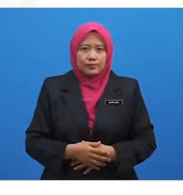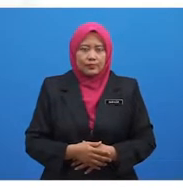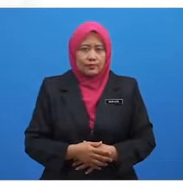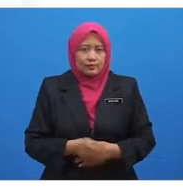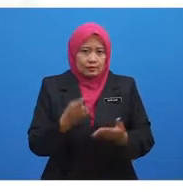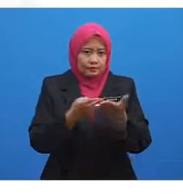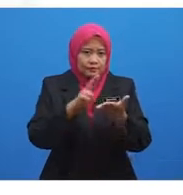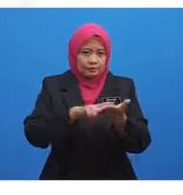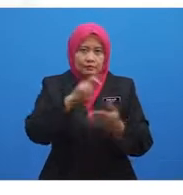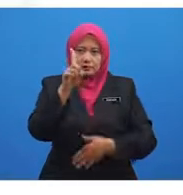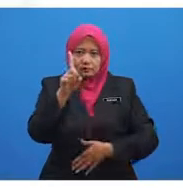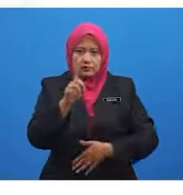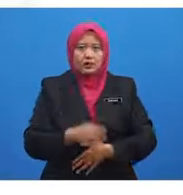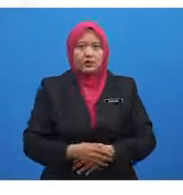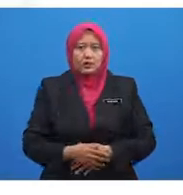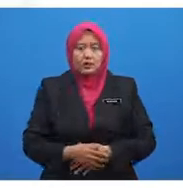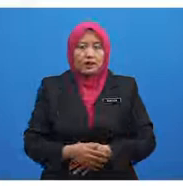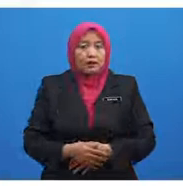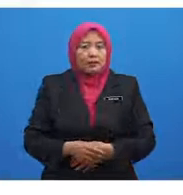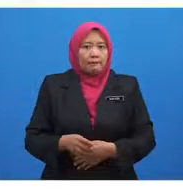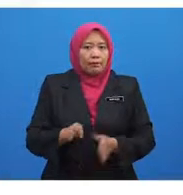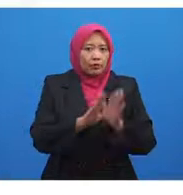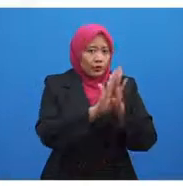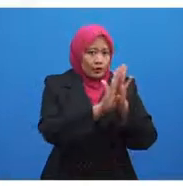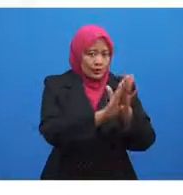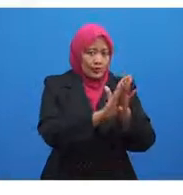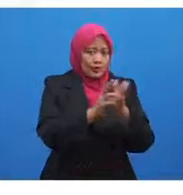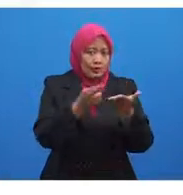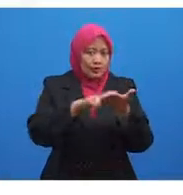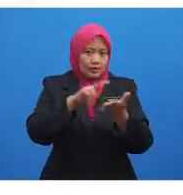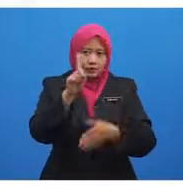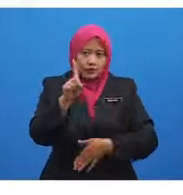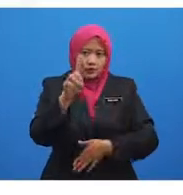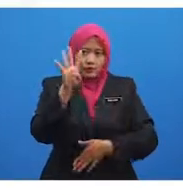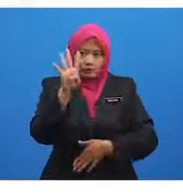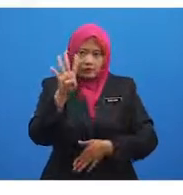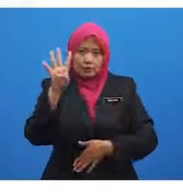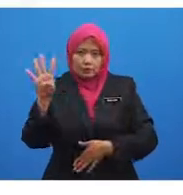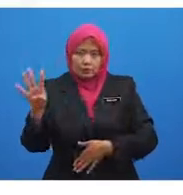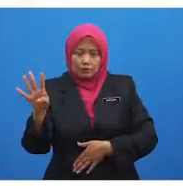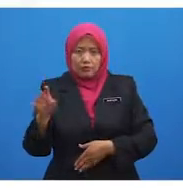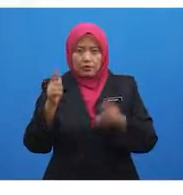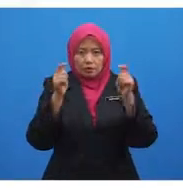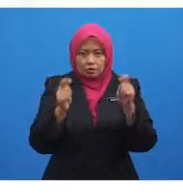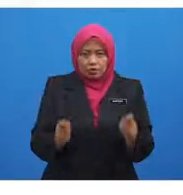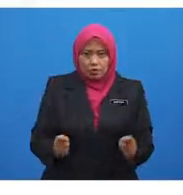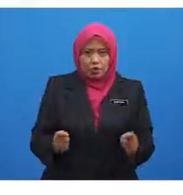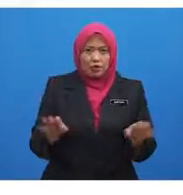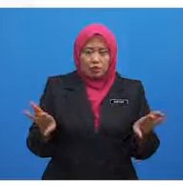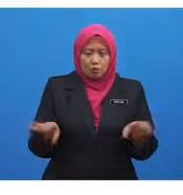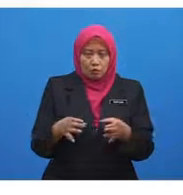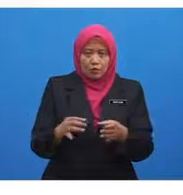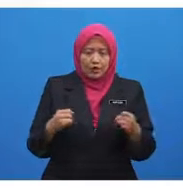orang pembesar dititahkan oleh raja supaya sebuah istana dibina dengan segera. Dengan